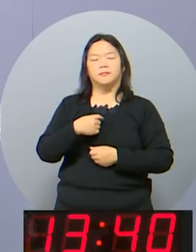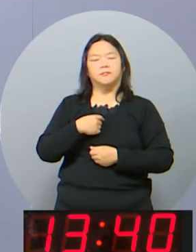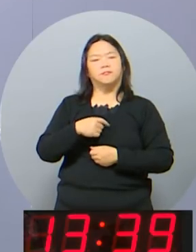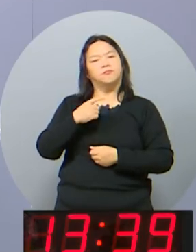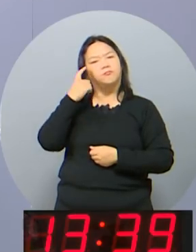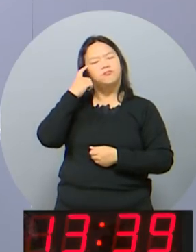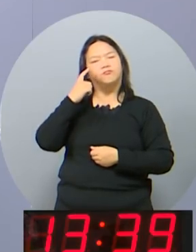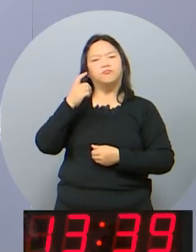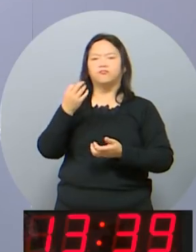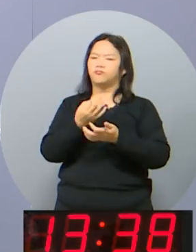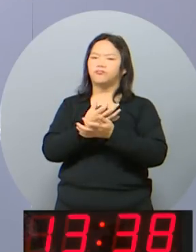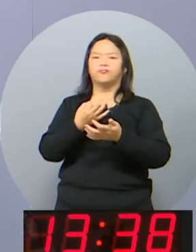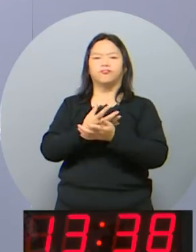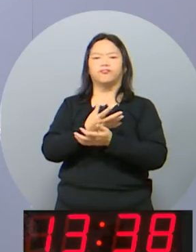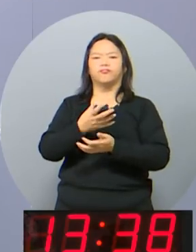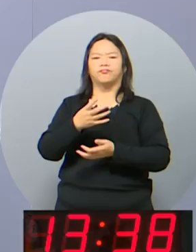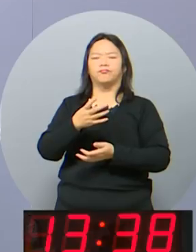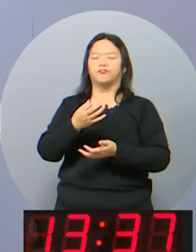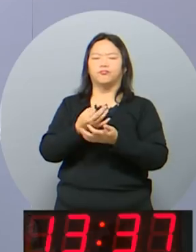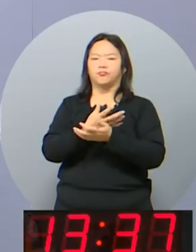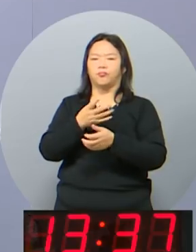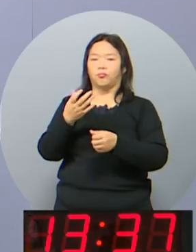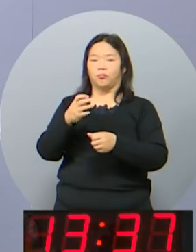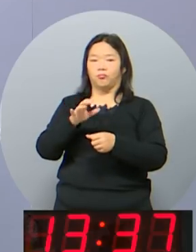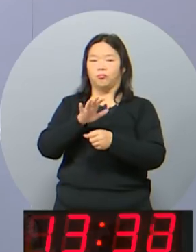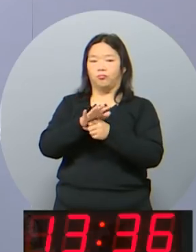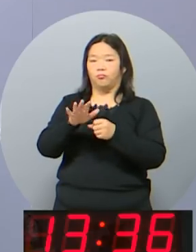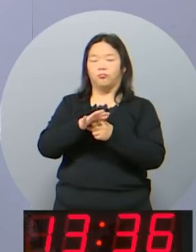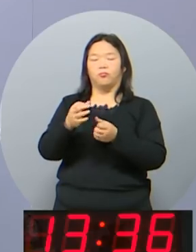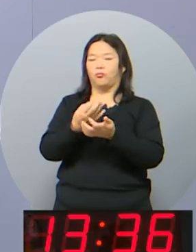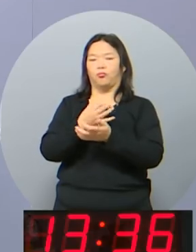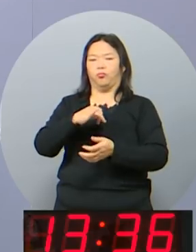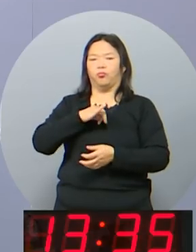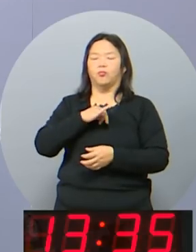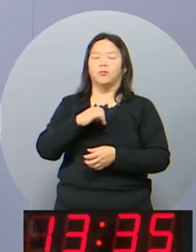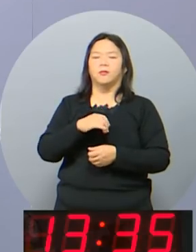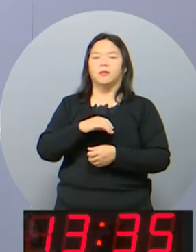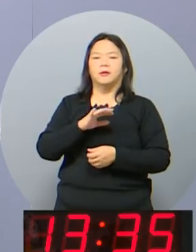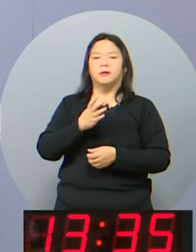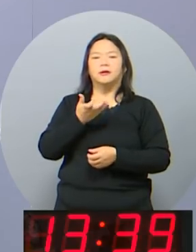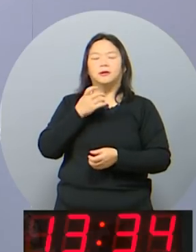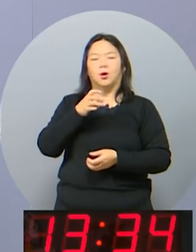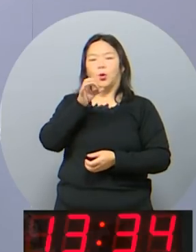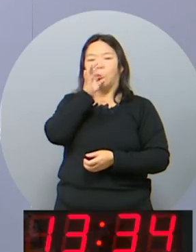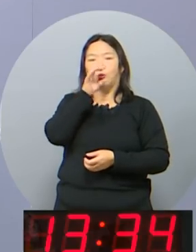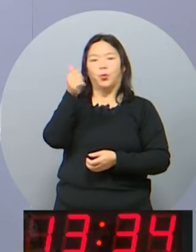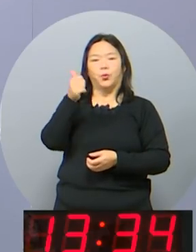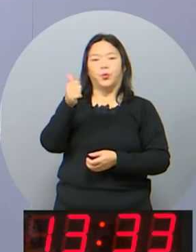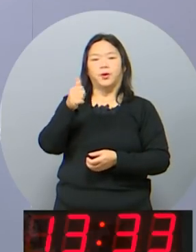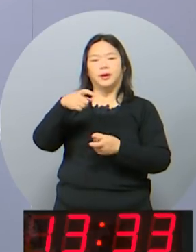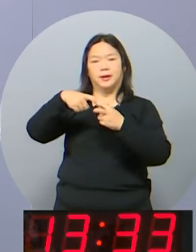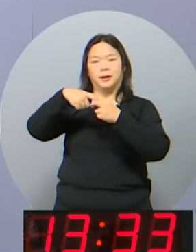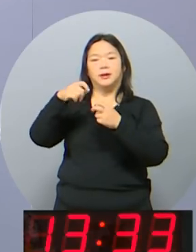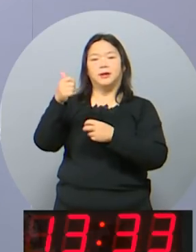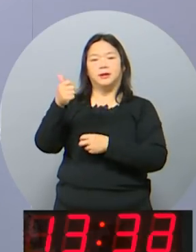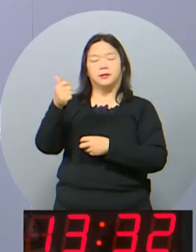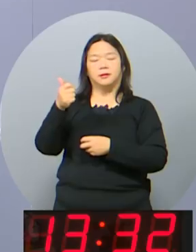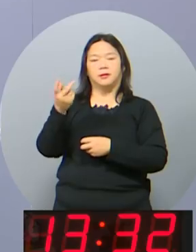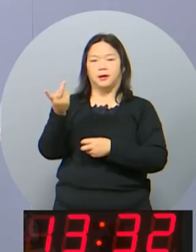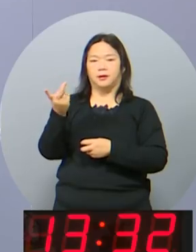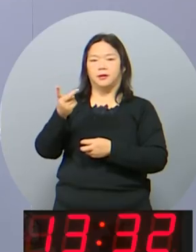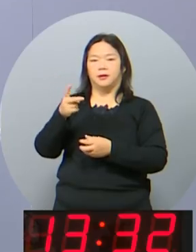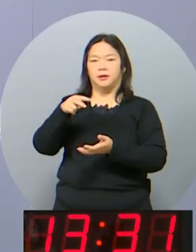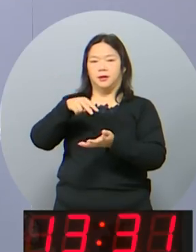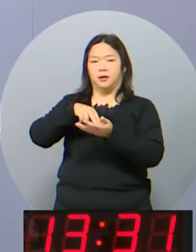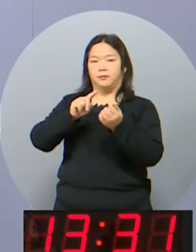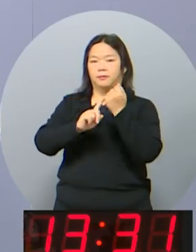么的充足，所以我非常感谢当初吴益生立委还有李鸿钧立委的这